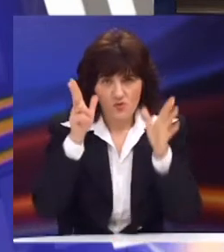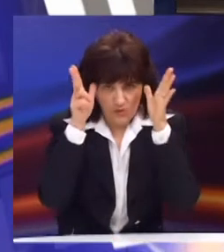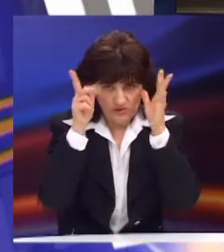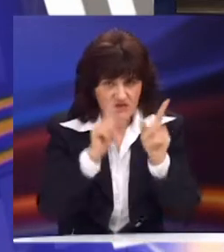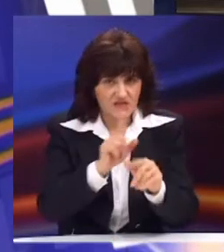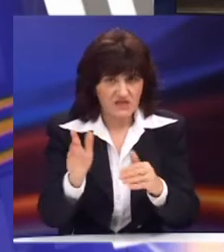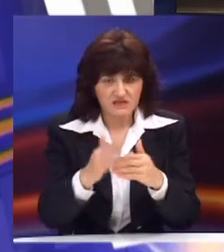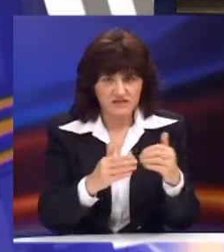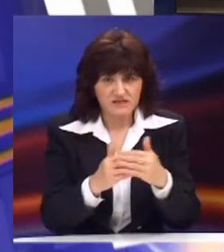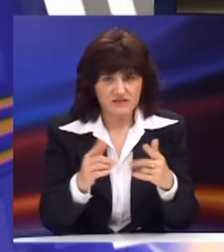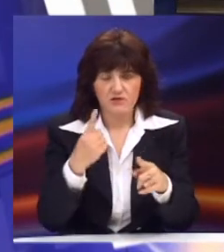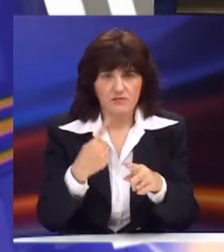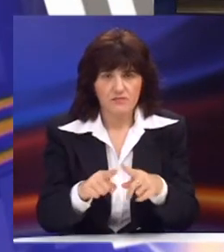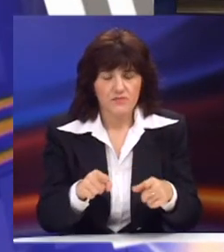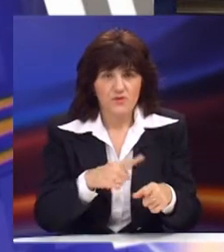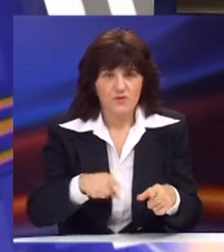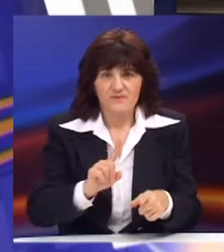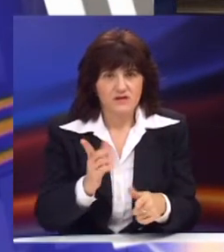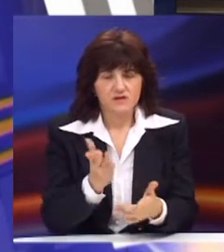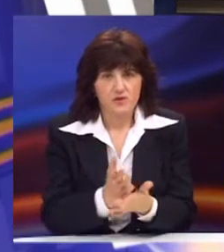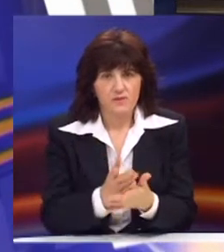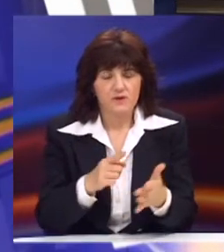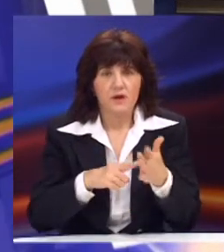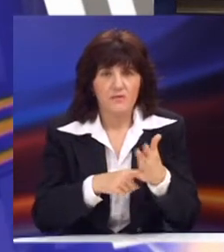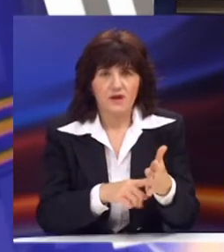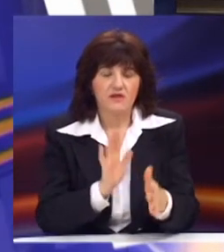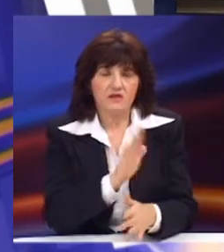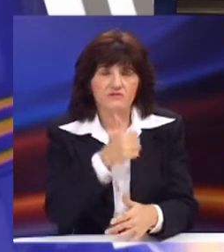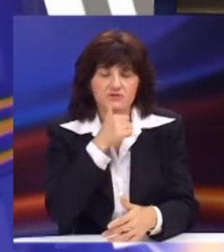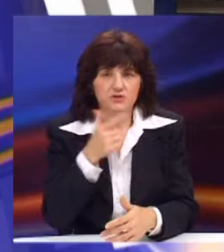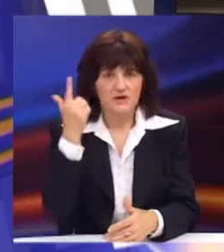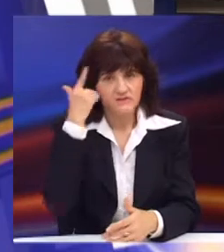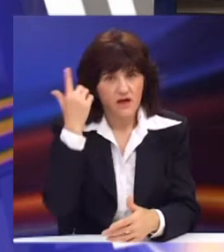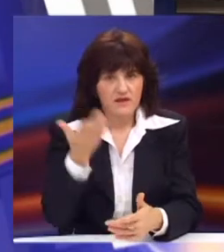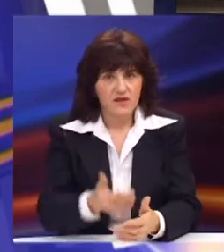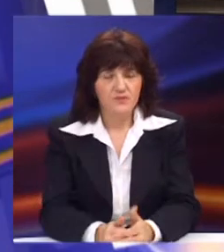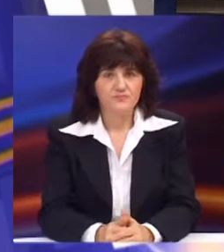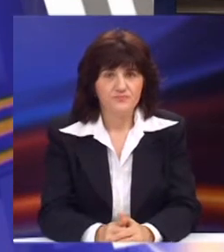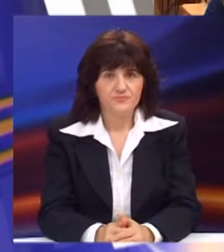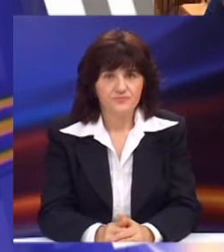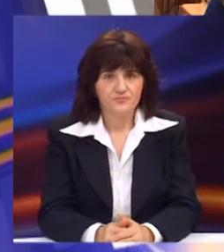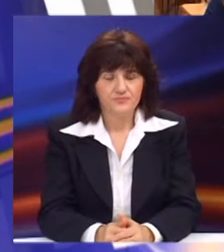zadovoljni jer smatraju da bodovanje kombinovanog testa neće zaista prikazati njihovo znanje.